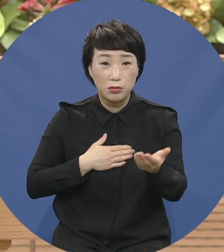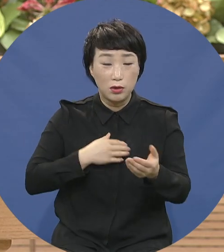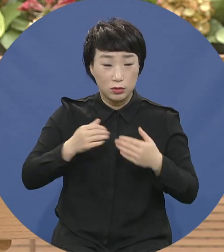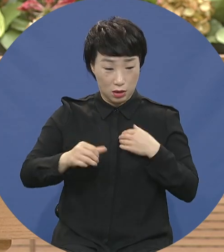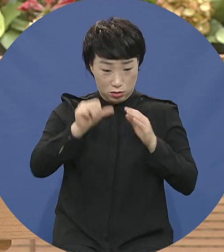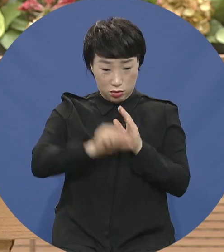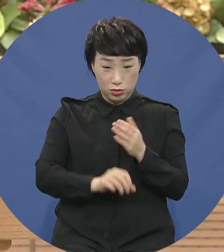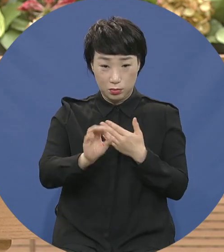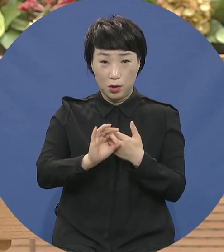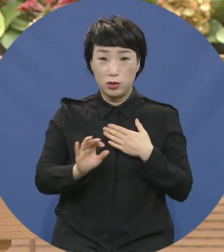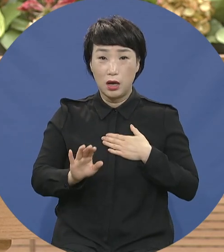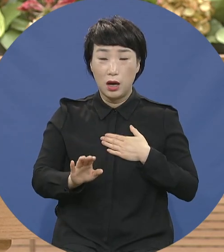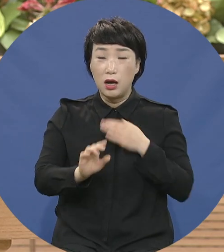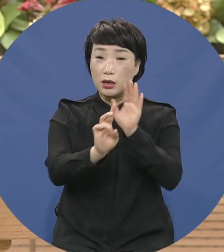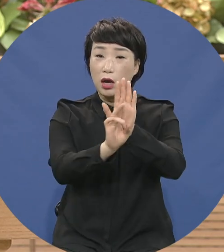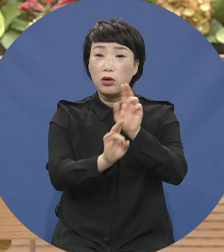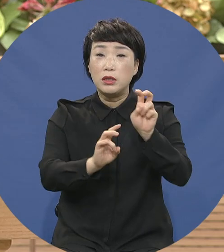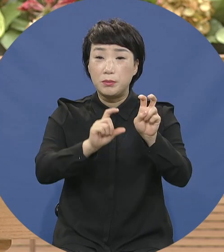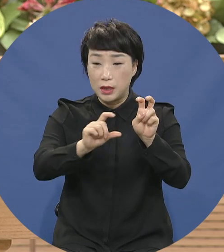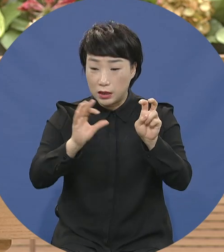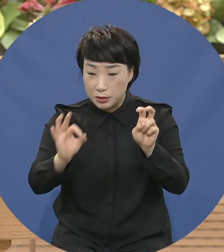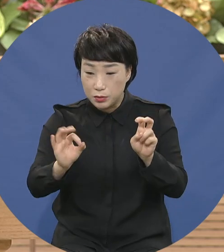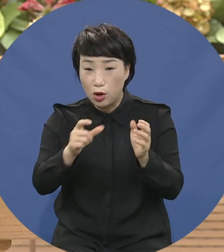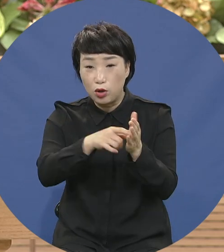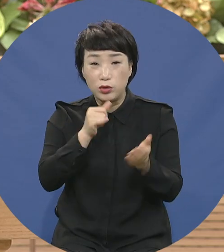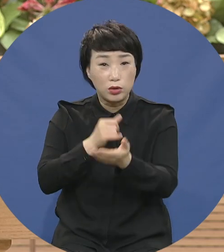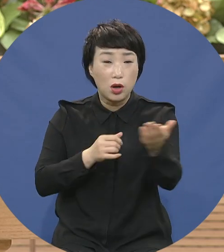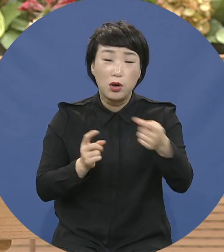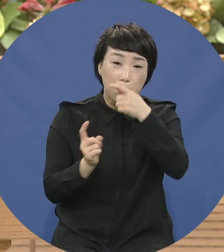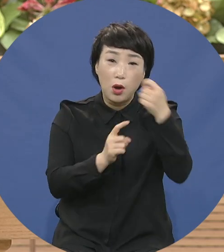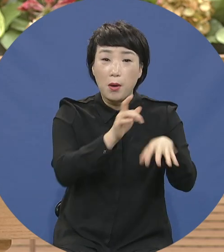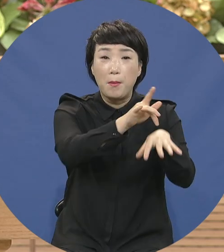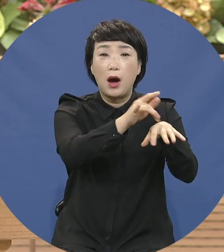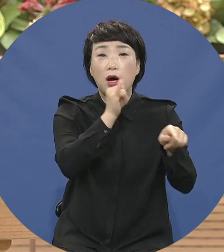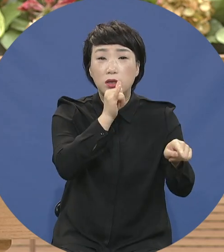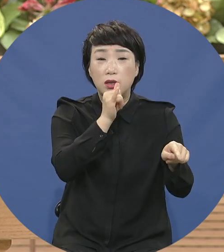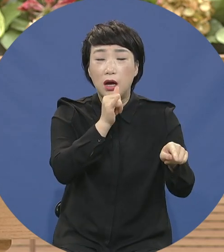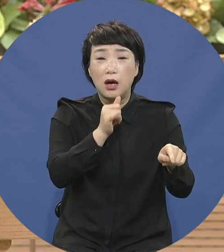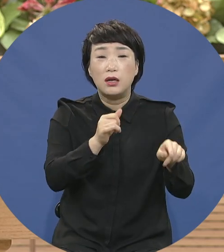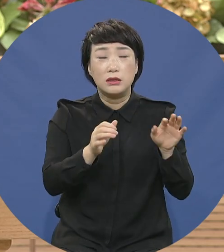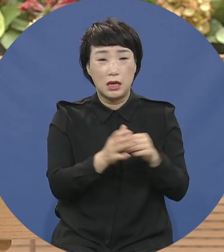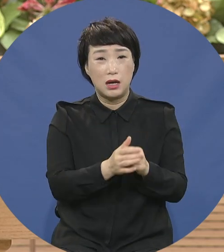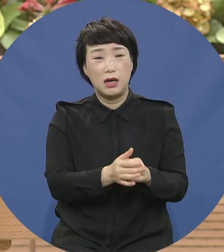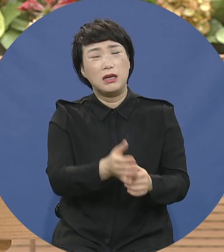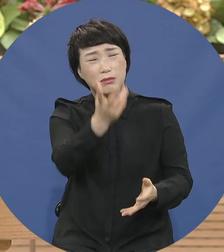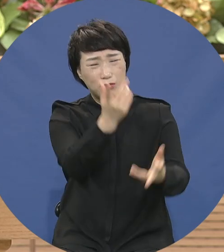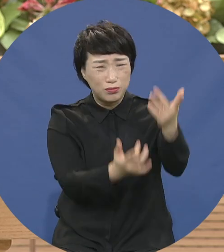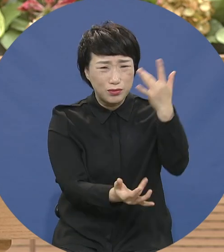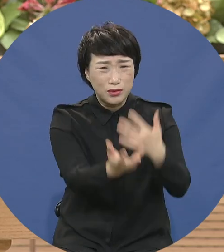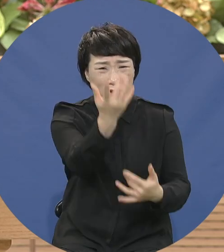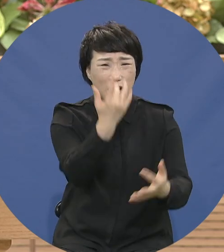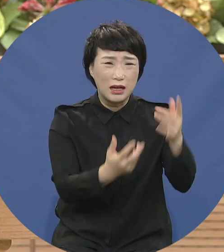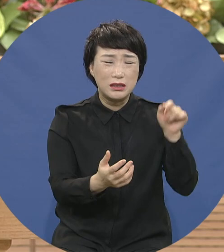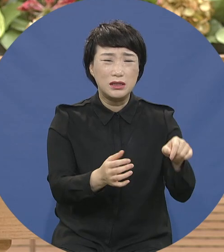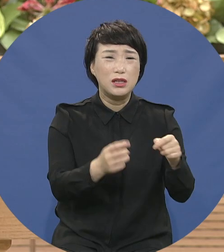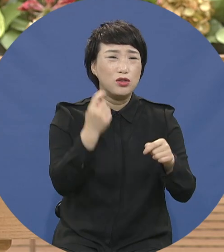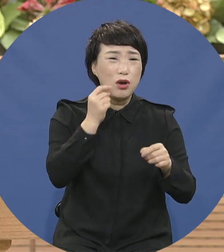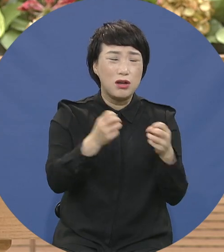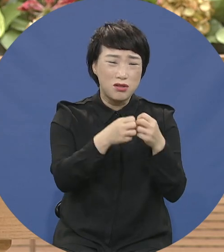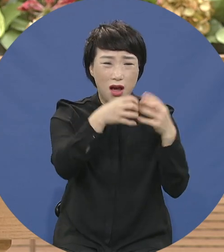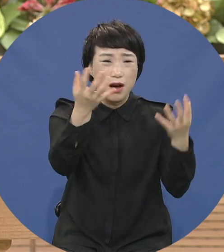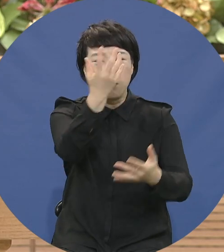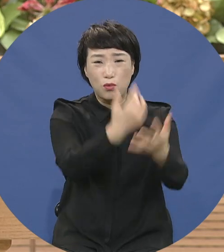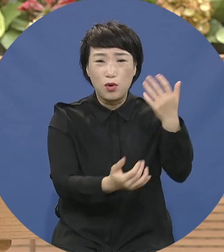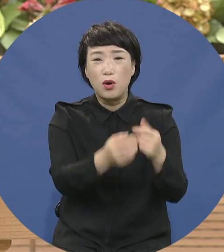20장 10절에 말씀하신 대로 저희를 미혹하는 마귀가 타는